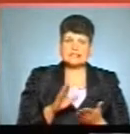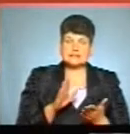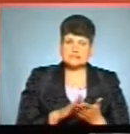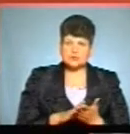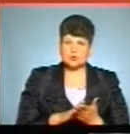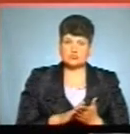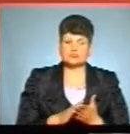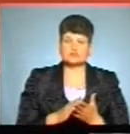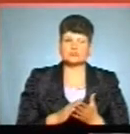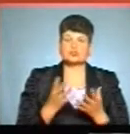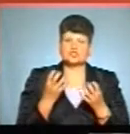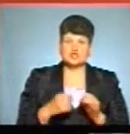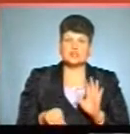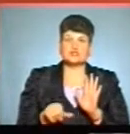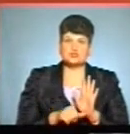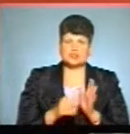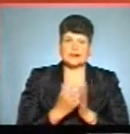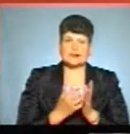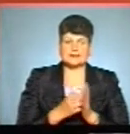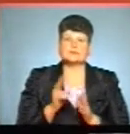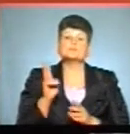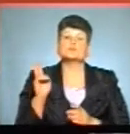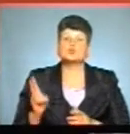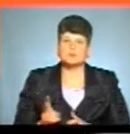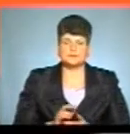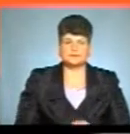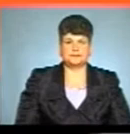ще 6 кандидатів. Пропоную переглянути, хто.